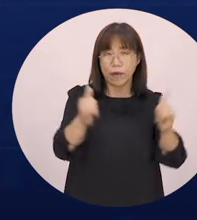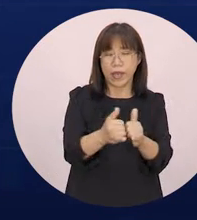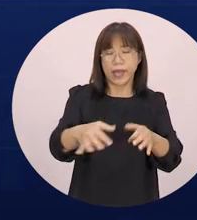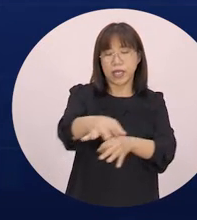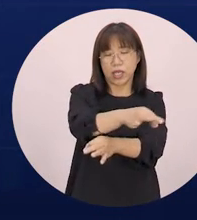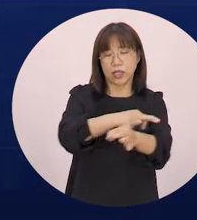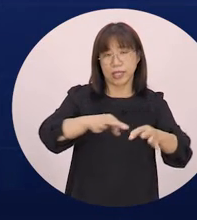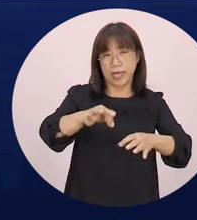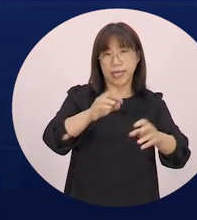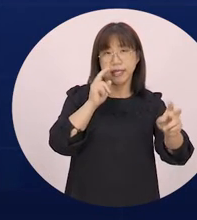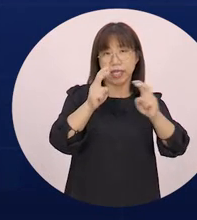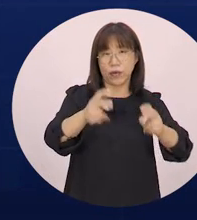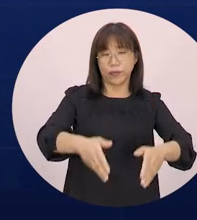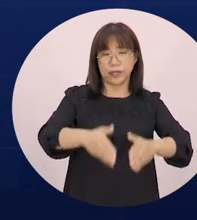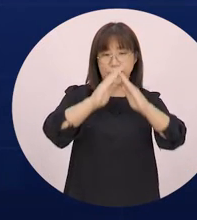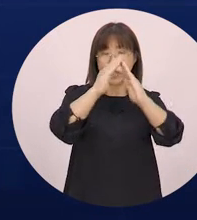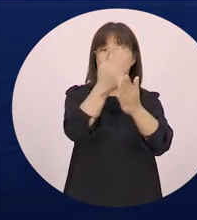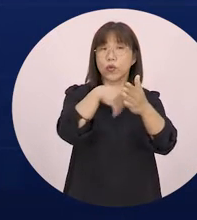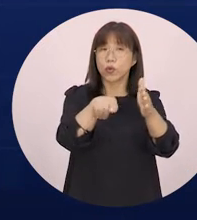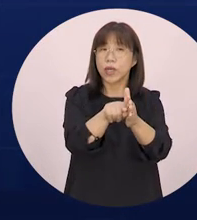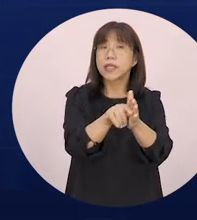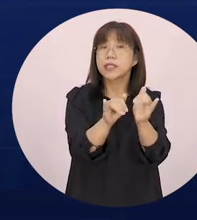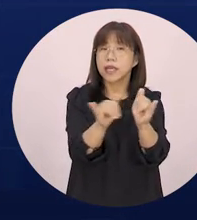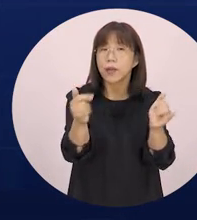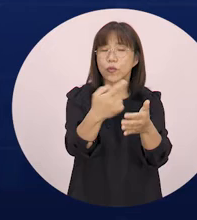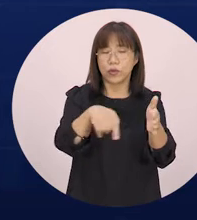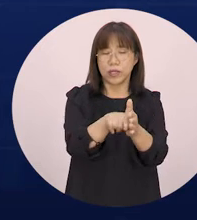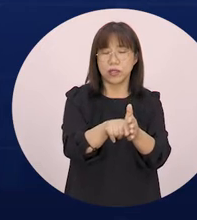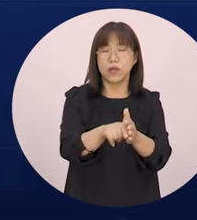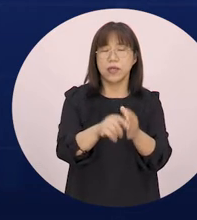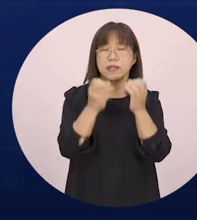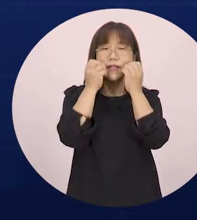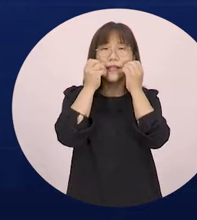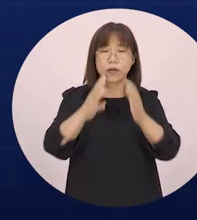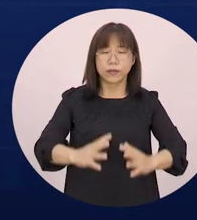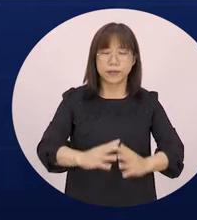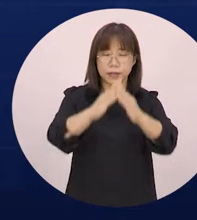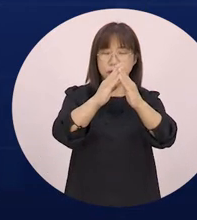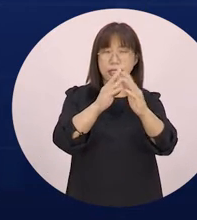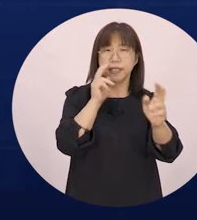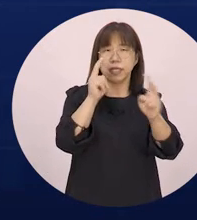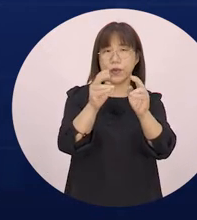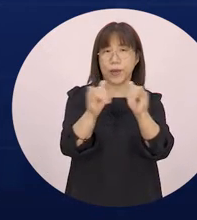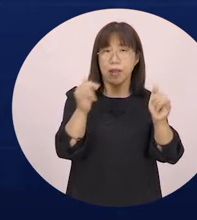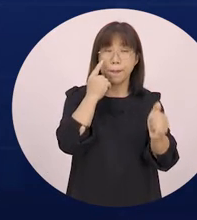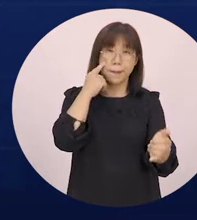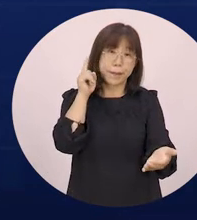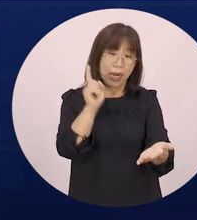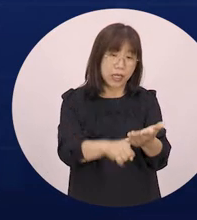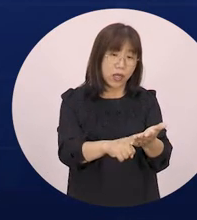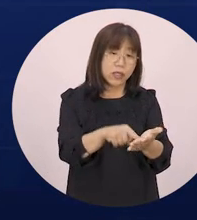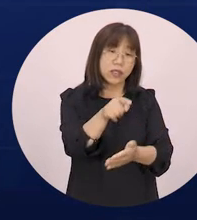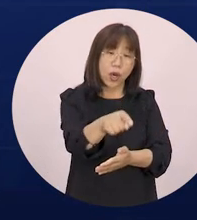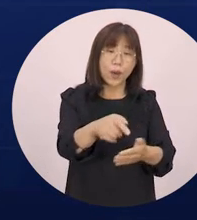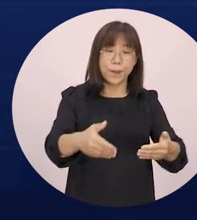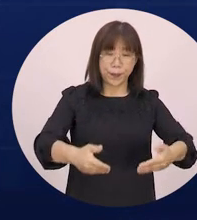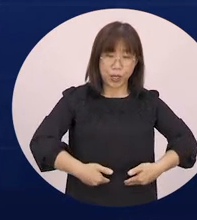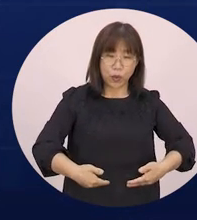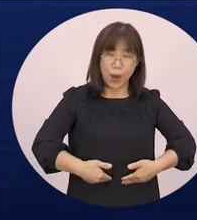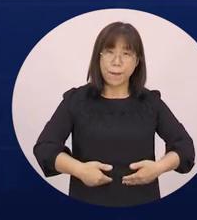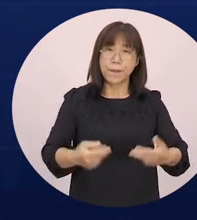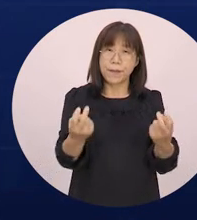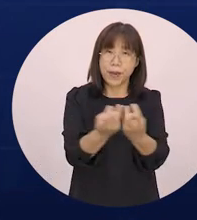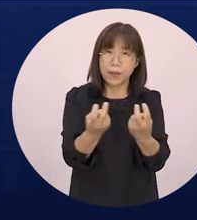강서구가 사회적 경제기업 창업에 관심 있는 구민들을 대상으로 창업을 준비하는 사회적 기업가를 발굴해 창업